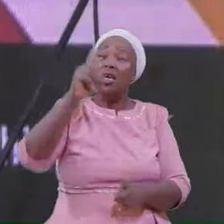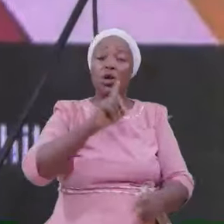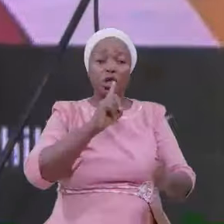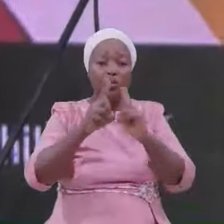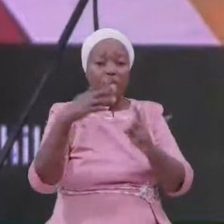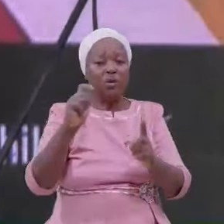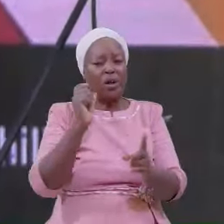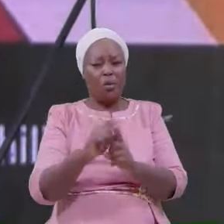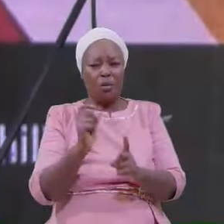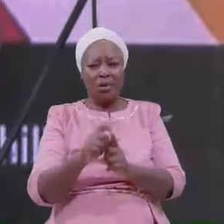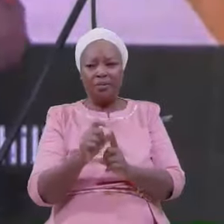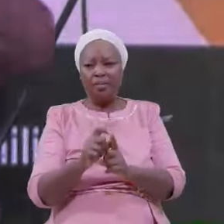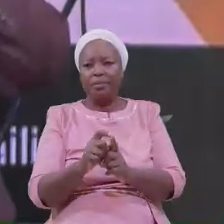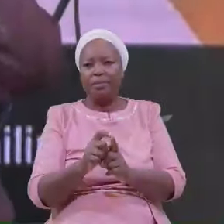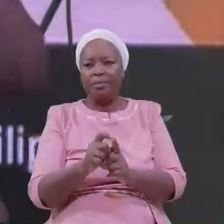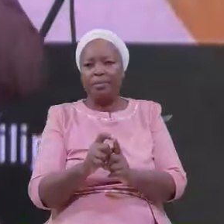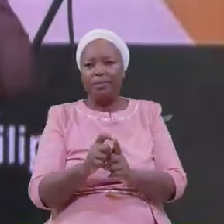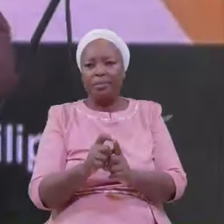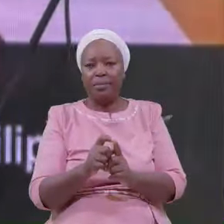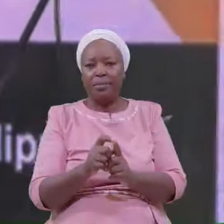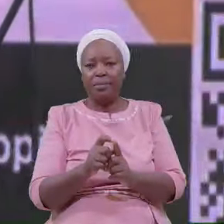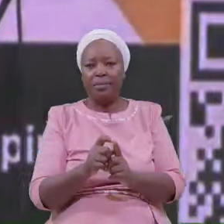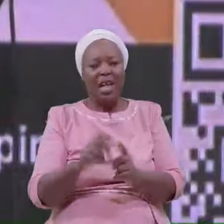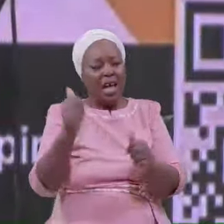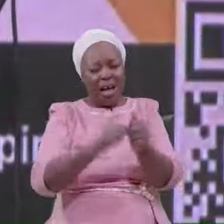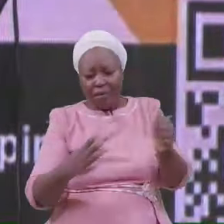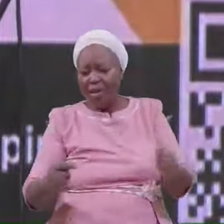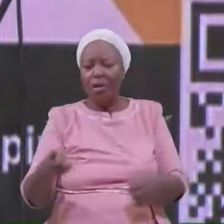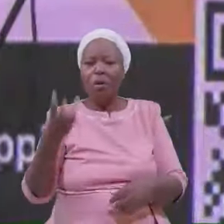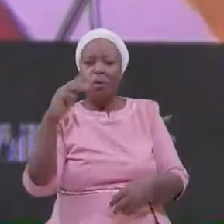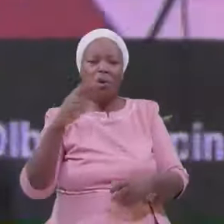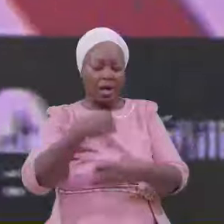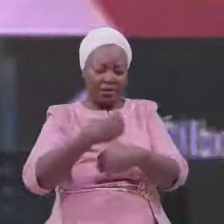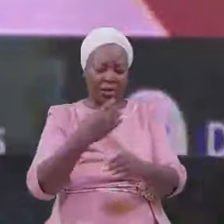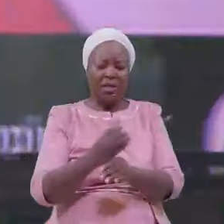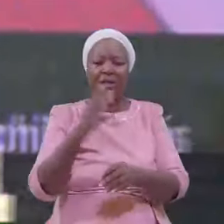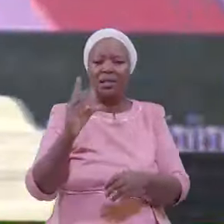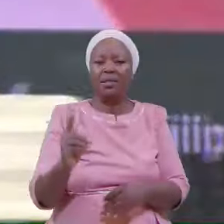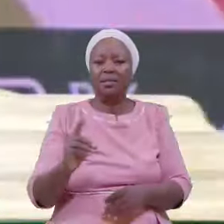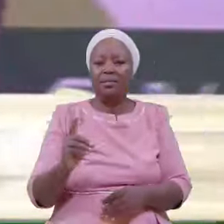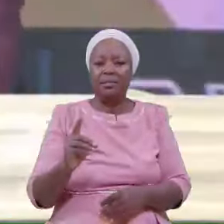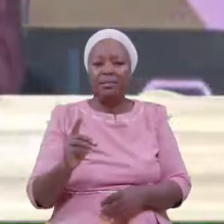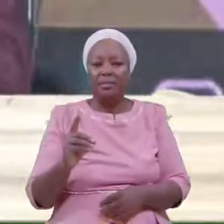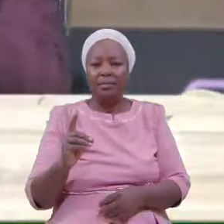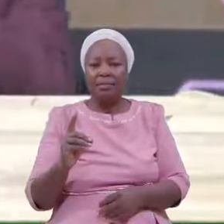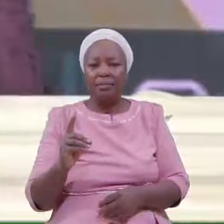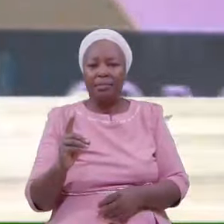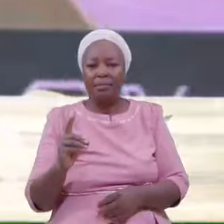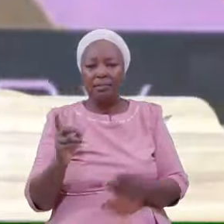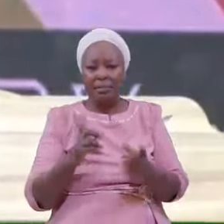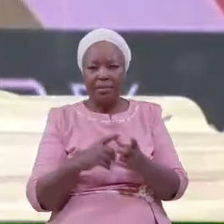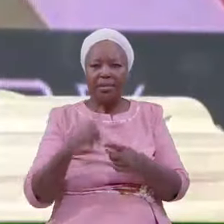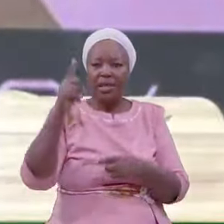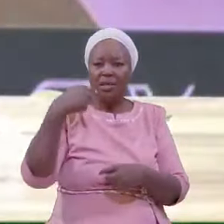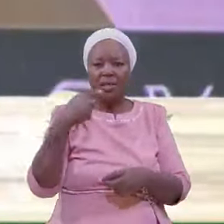niya ang isang salita. Everything was created. Isang salita lamang at naganap at nalikha ng lahat ng